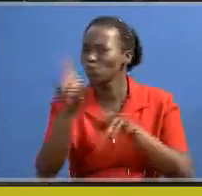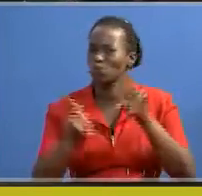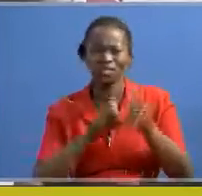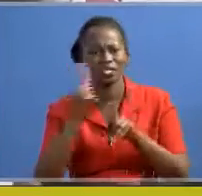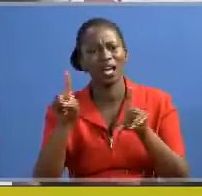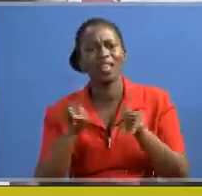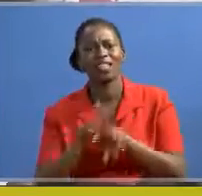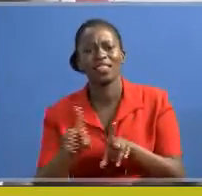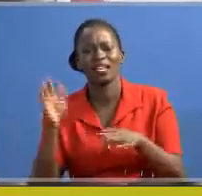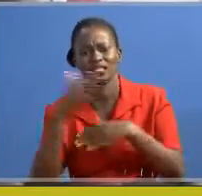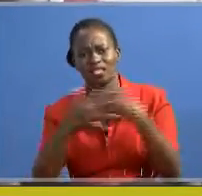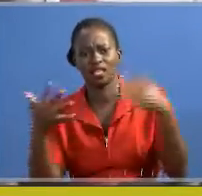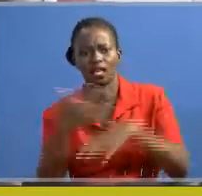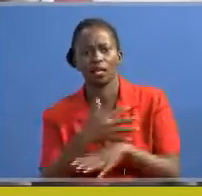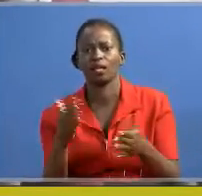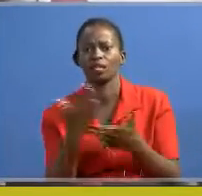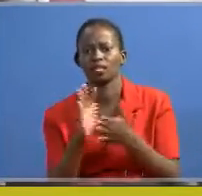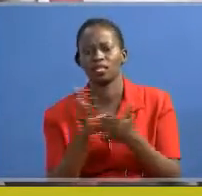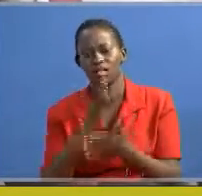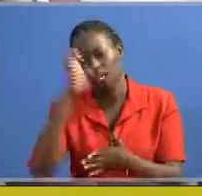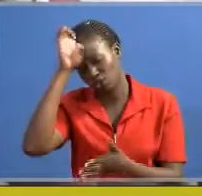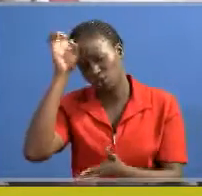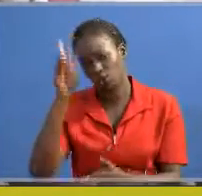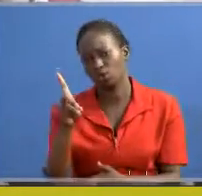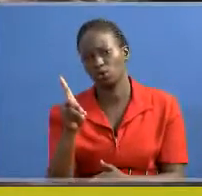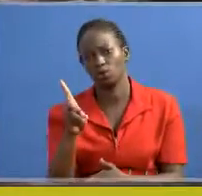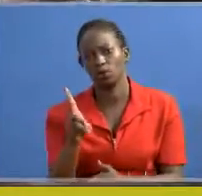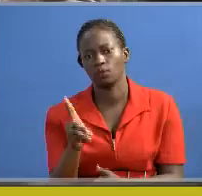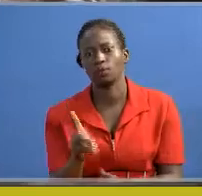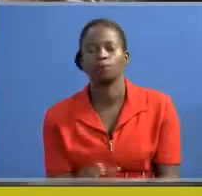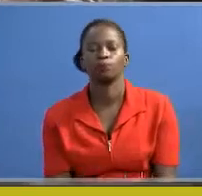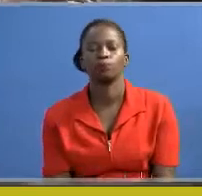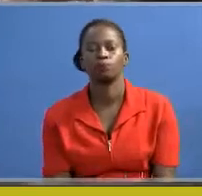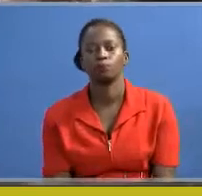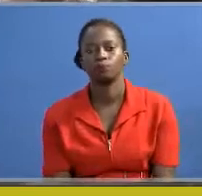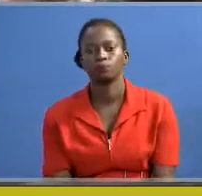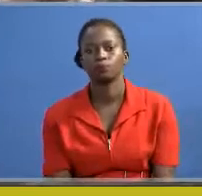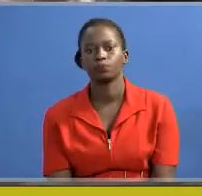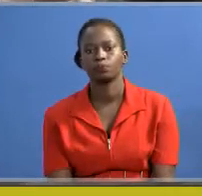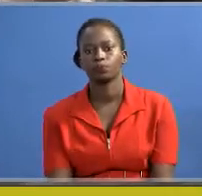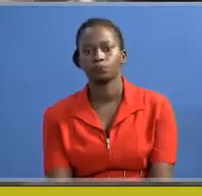litachangia kuzorota kwa sekta ya masomo. Jamu Kiboi, KUTV.